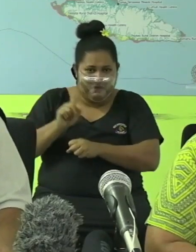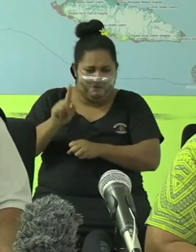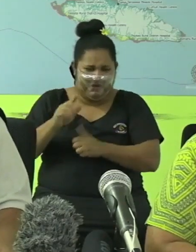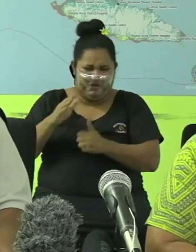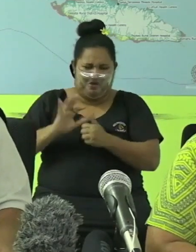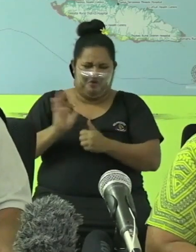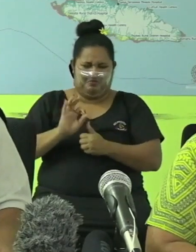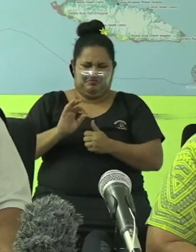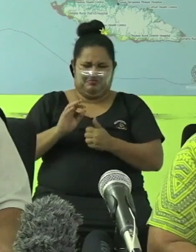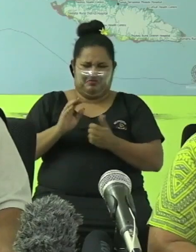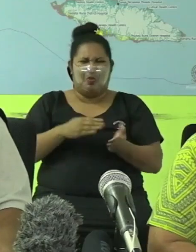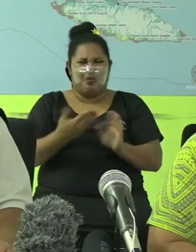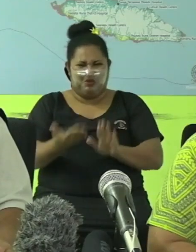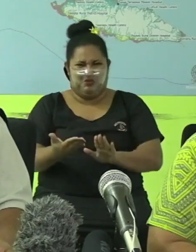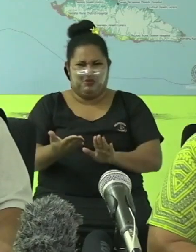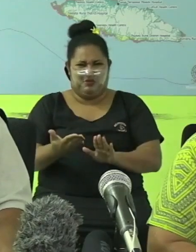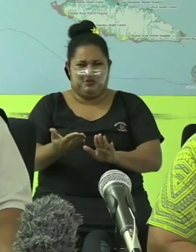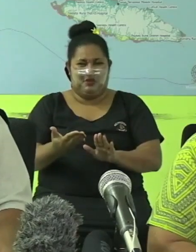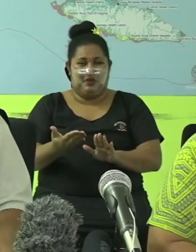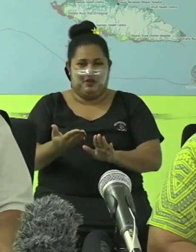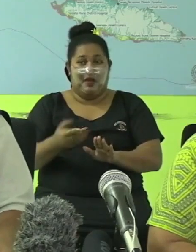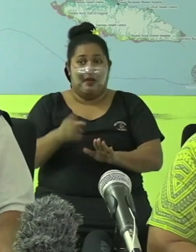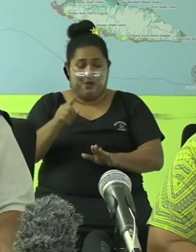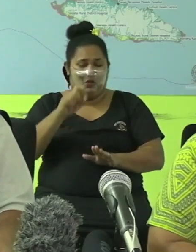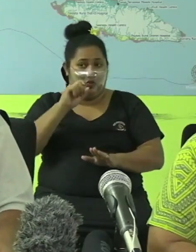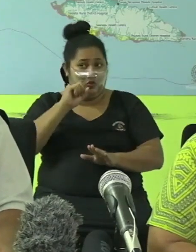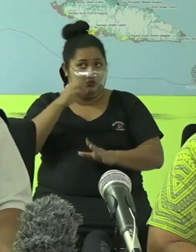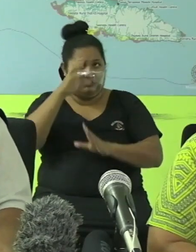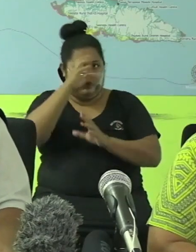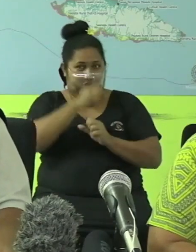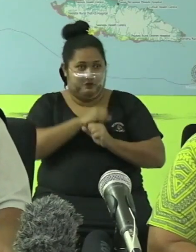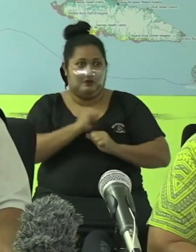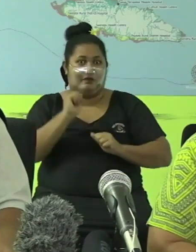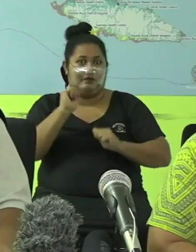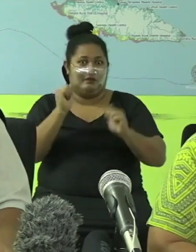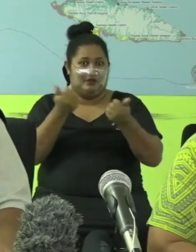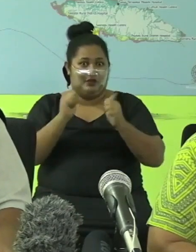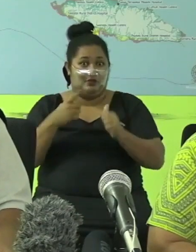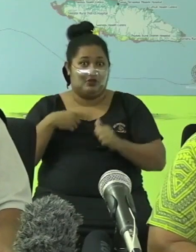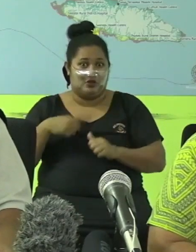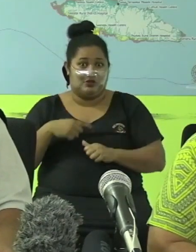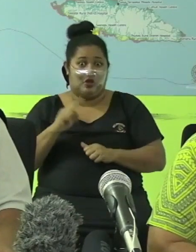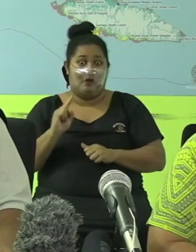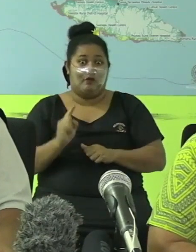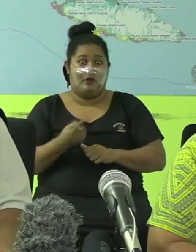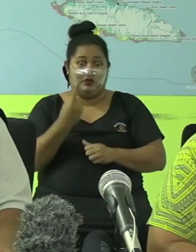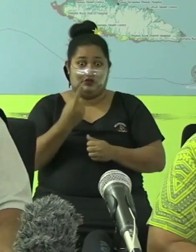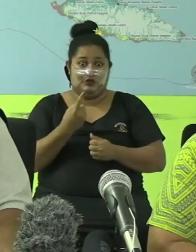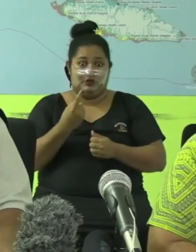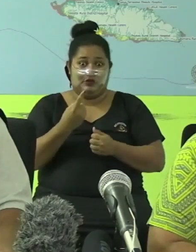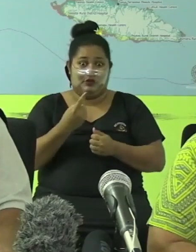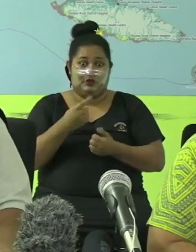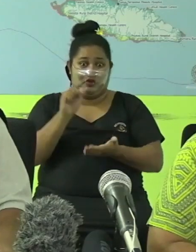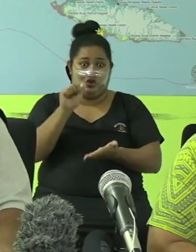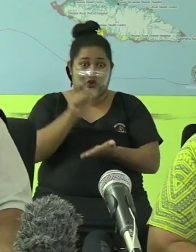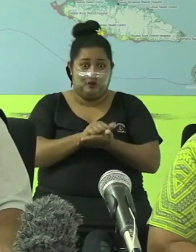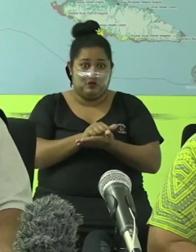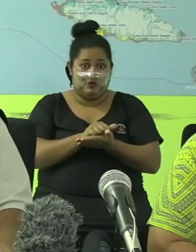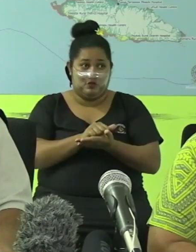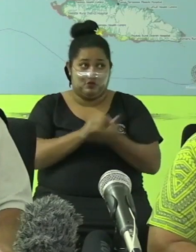o tātou tonu apea mai alea wa leo tātou case mua le sa mai e